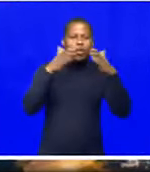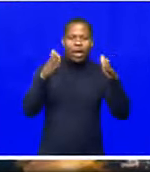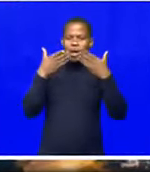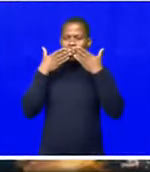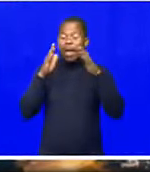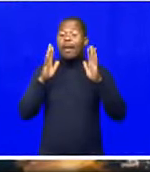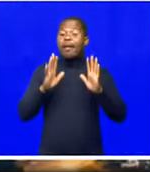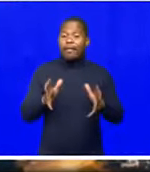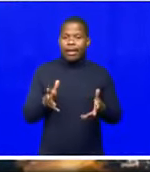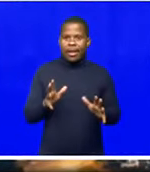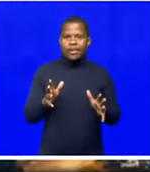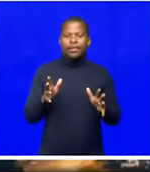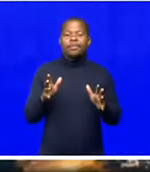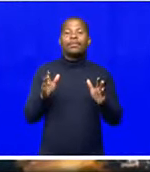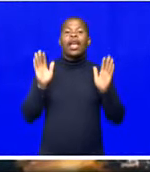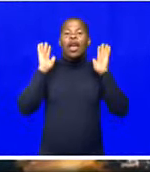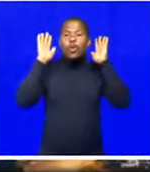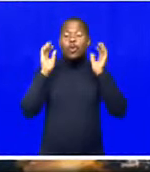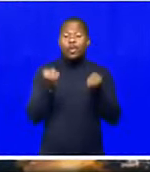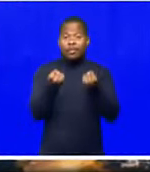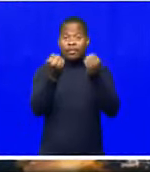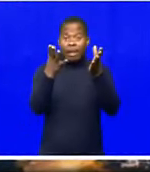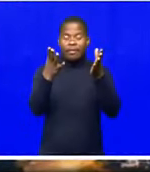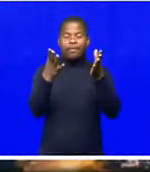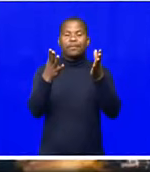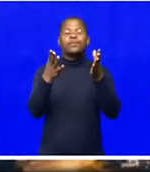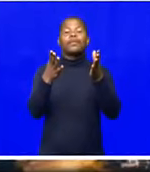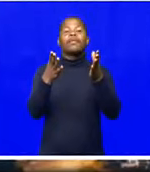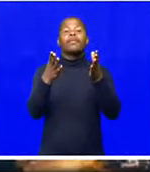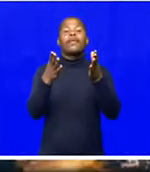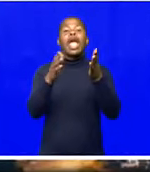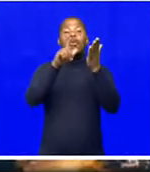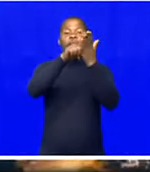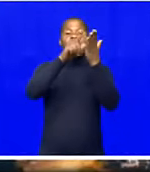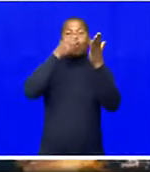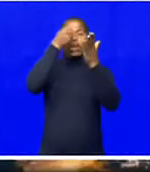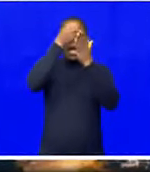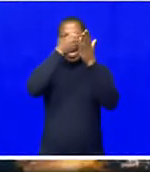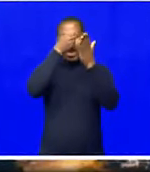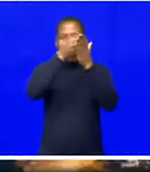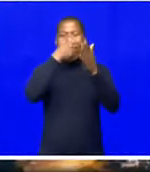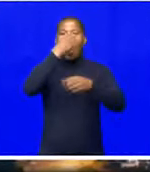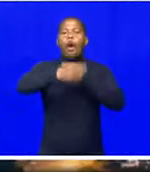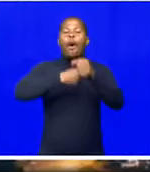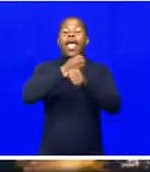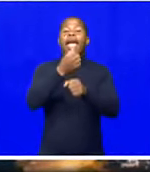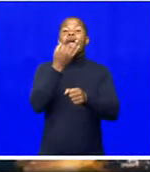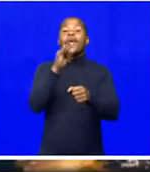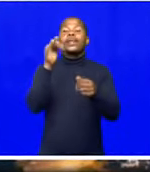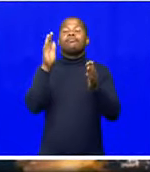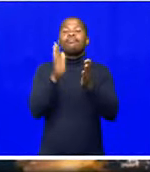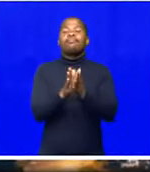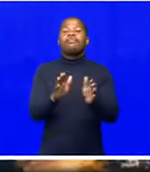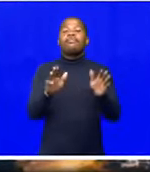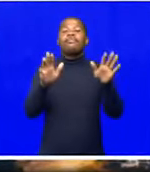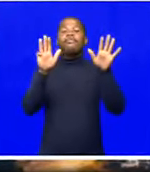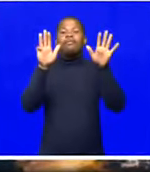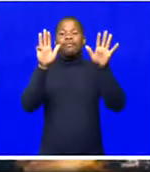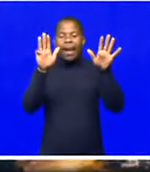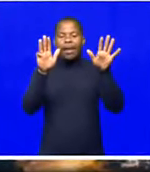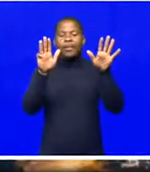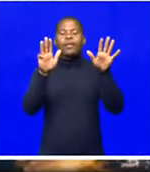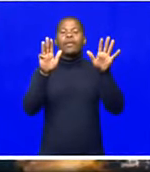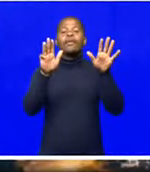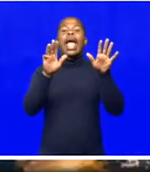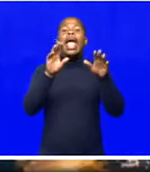Tindzaba Indlu yetimphunga seyiphasise umthetho lo sakhankanywa lobuke 13 ndiza kuleli womnyaka wa 2019 iCivil